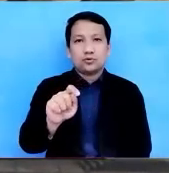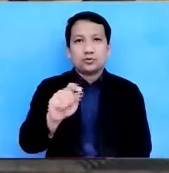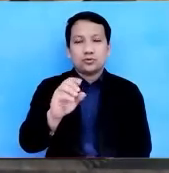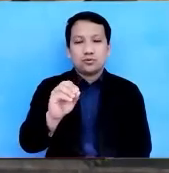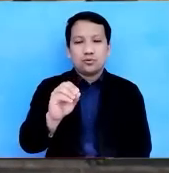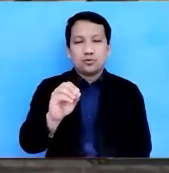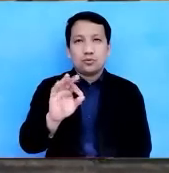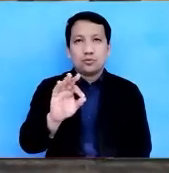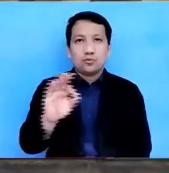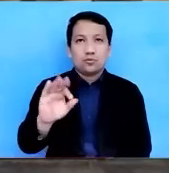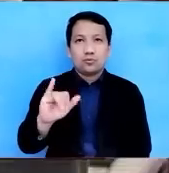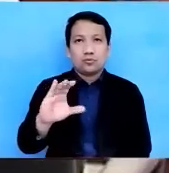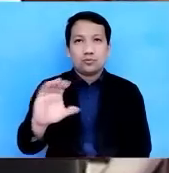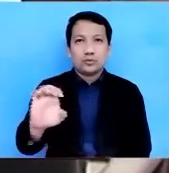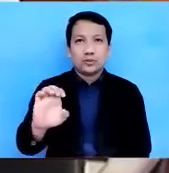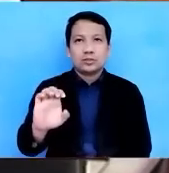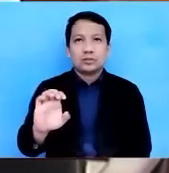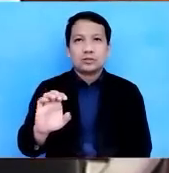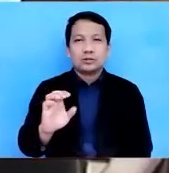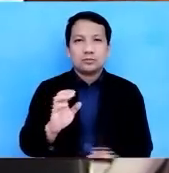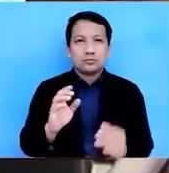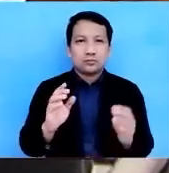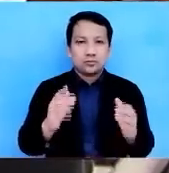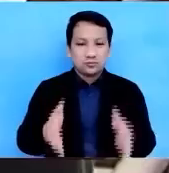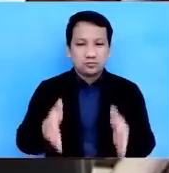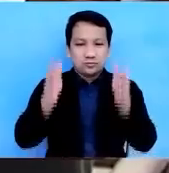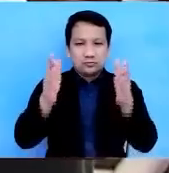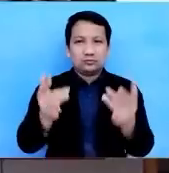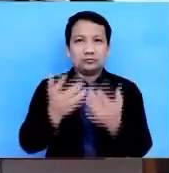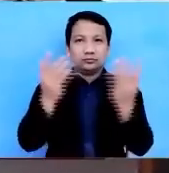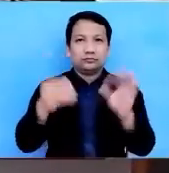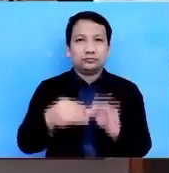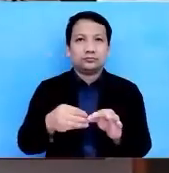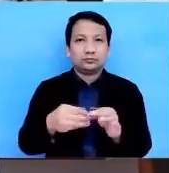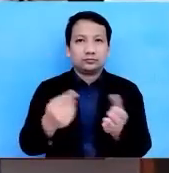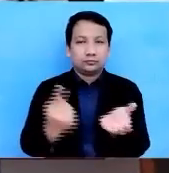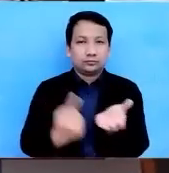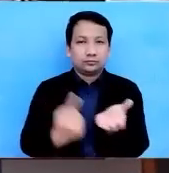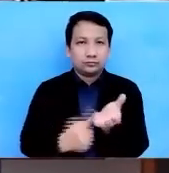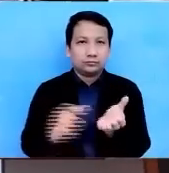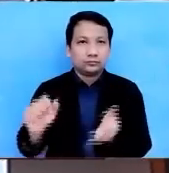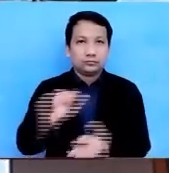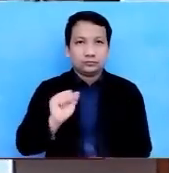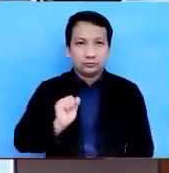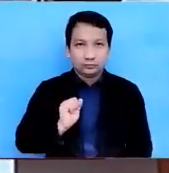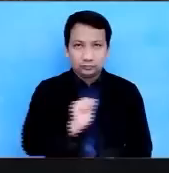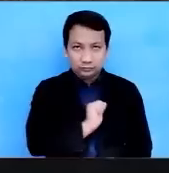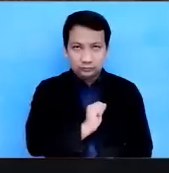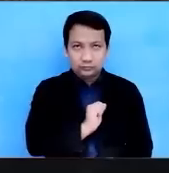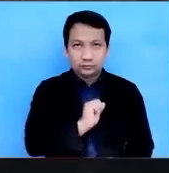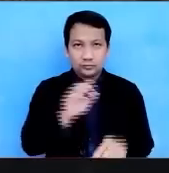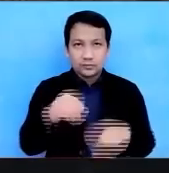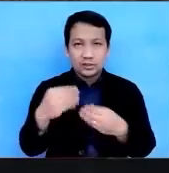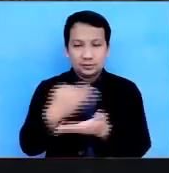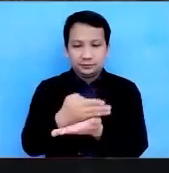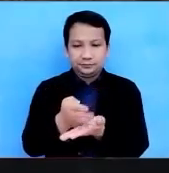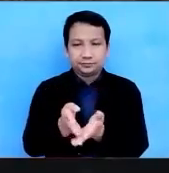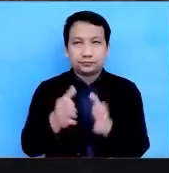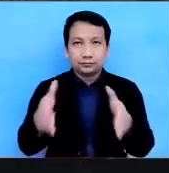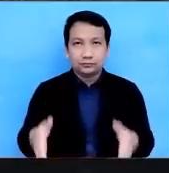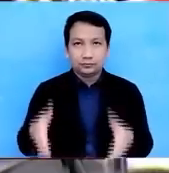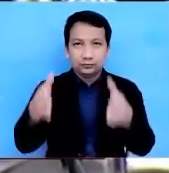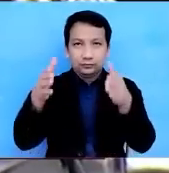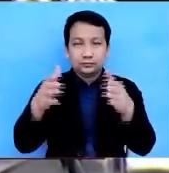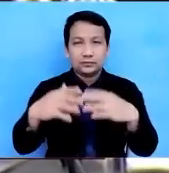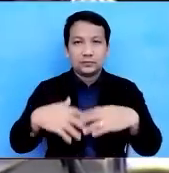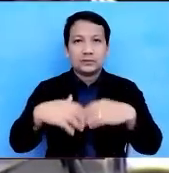ilang bahagi ng gusali. Kaya naman, pinag-uusapan na ng mga senador ang ilalaang pondo para sa restoration ng post